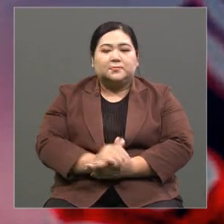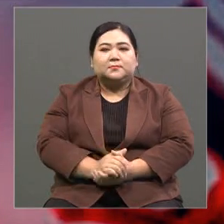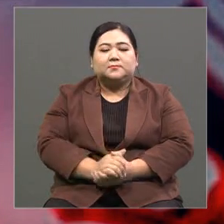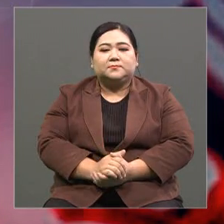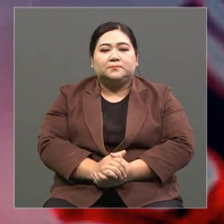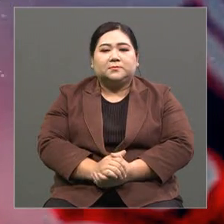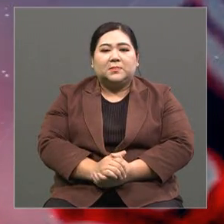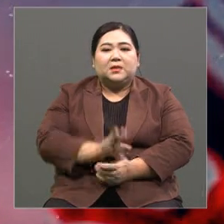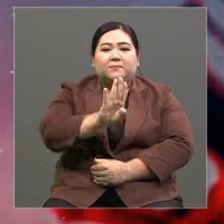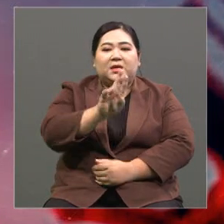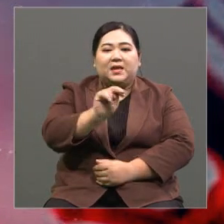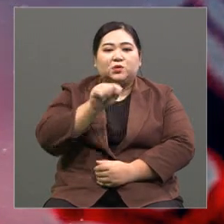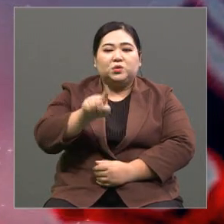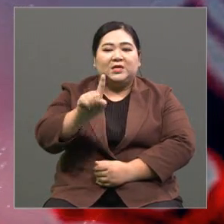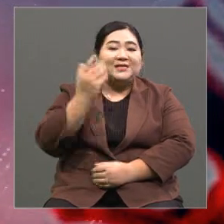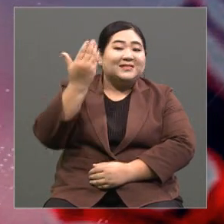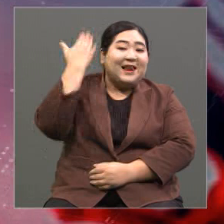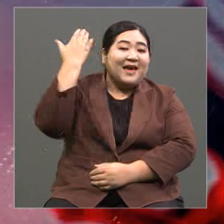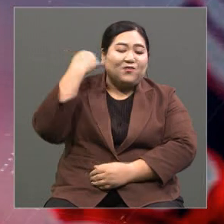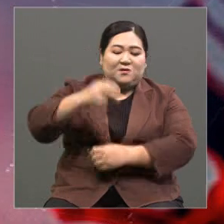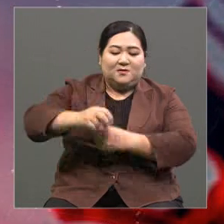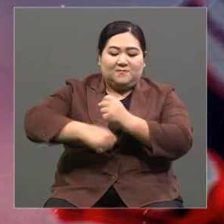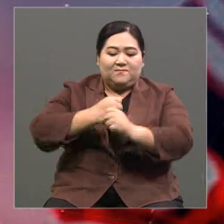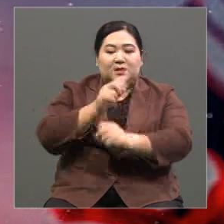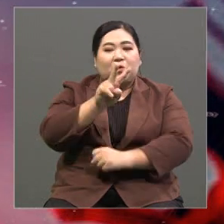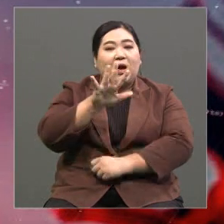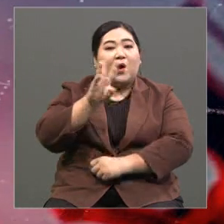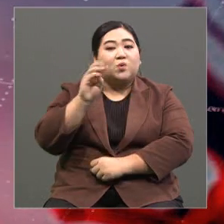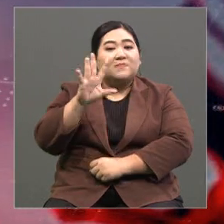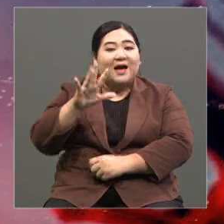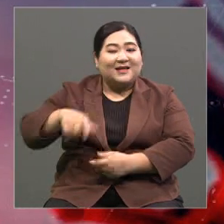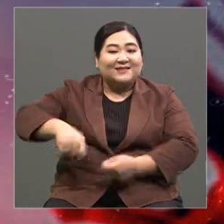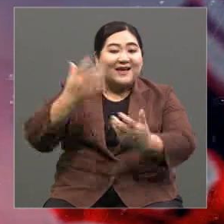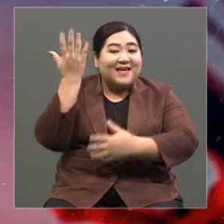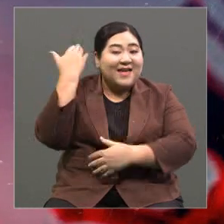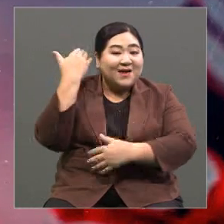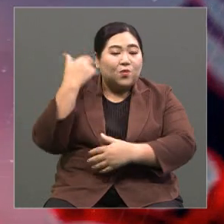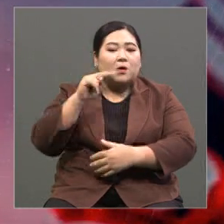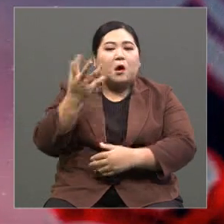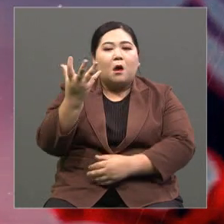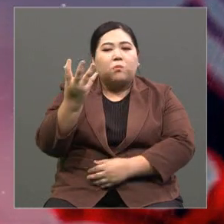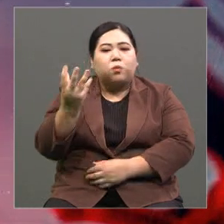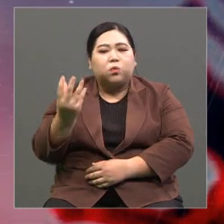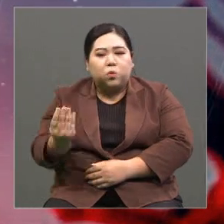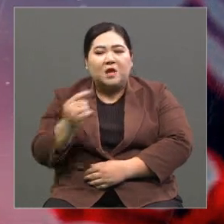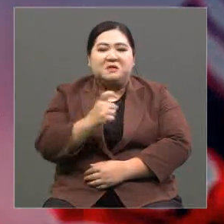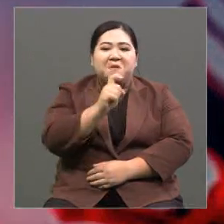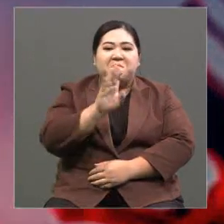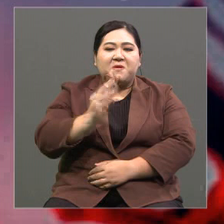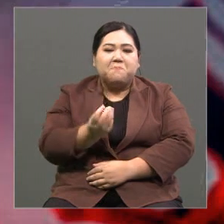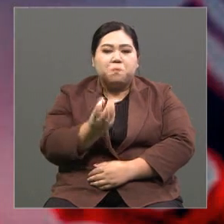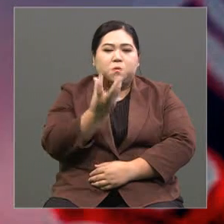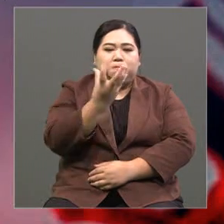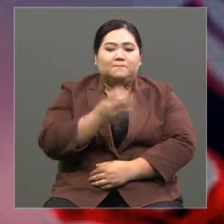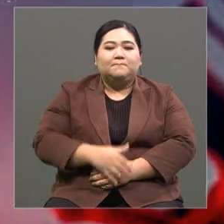bm.1ครับที่เคยเป็นสายพันธุ์หลักตั้งแต่ช่วงสิ้นปี 65นั้นก็มีสัดส่วนที่ลดลงครับสำหรับกรณีผู้เสียชีวิตชาว